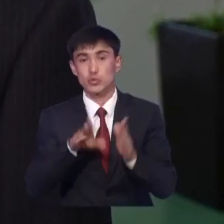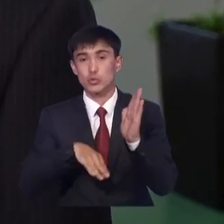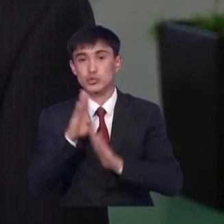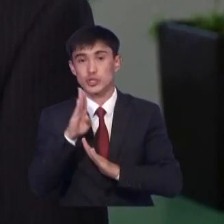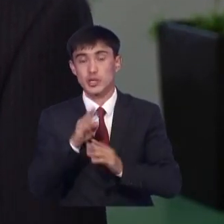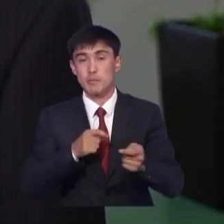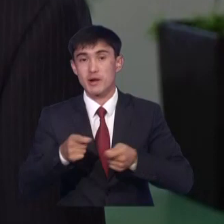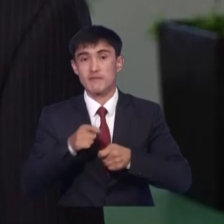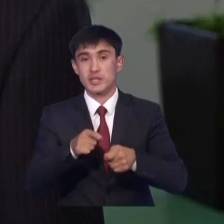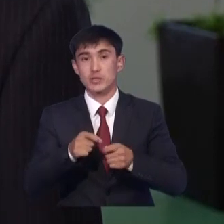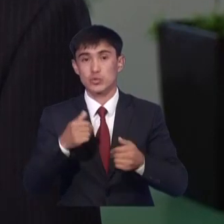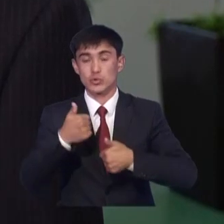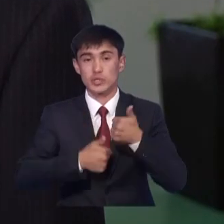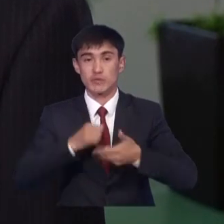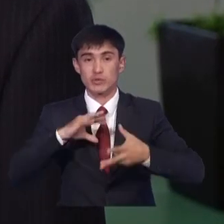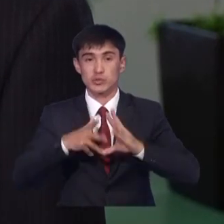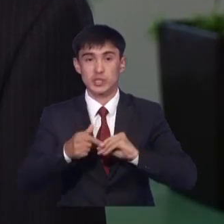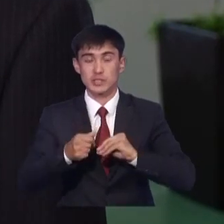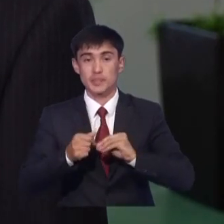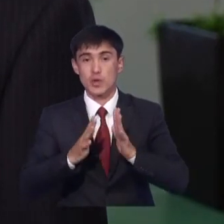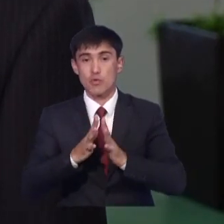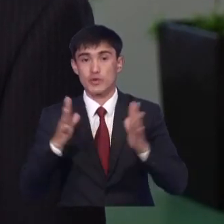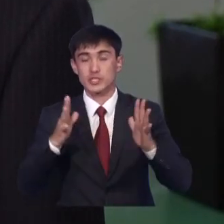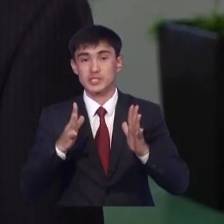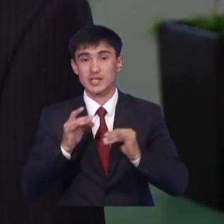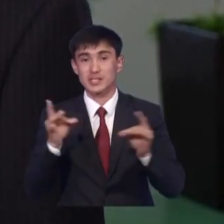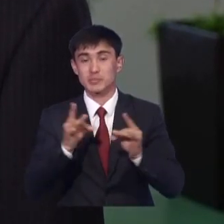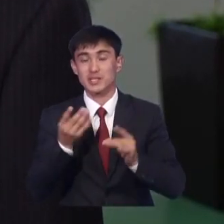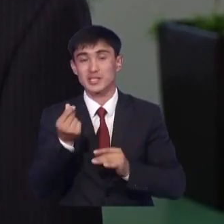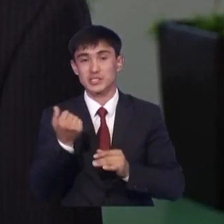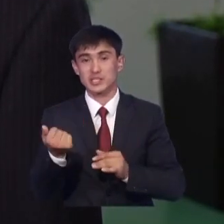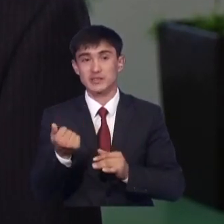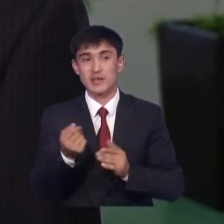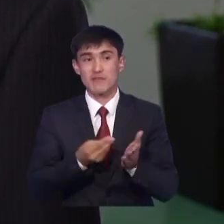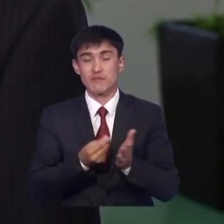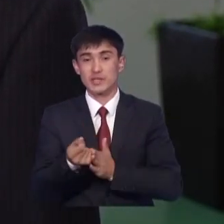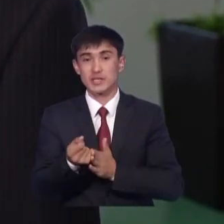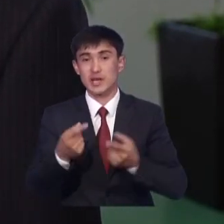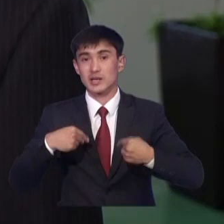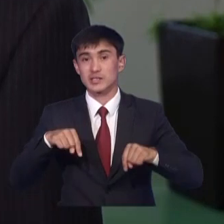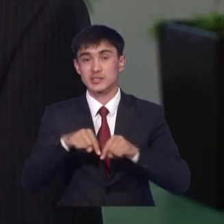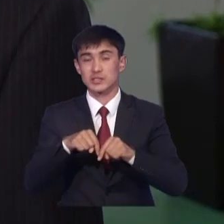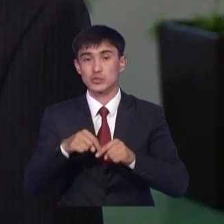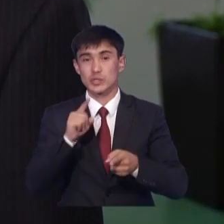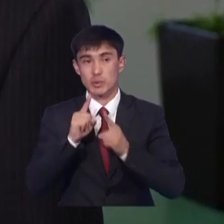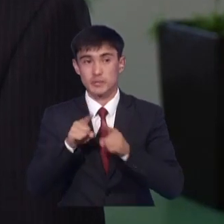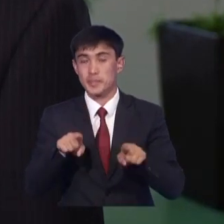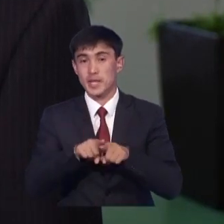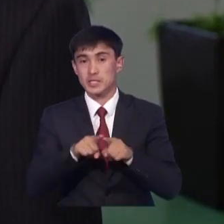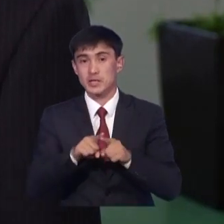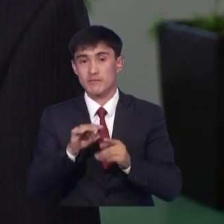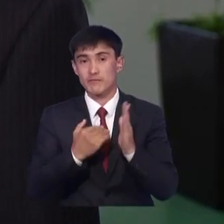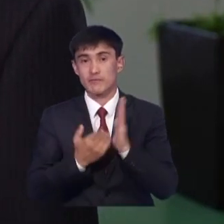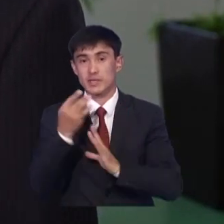улучшению проведения турнира. В результате значительно увеличился размер денежных средств, выделенных на организацию дебатов, а также